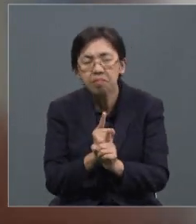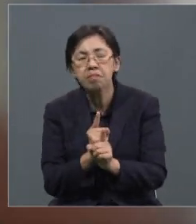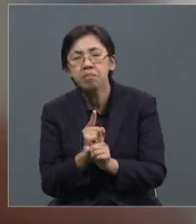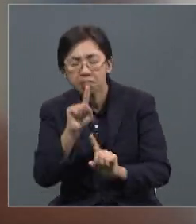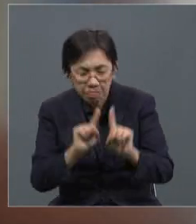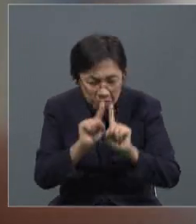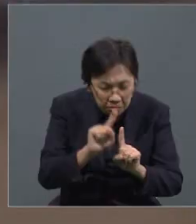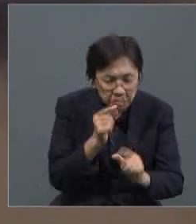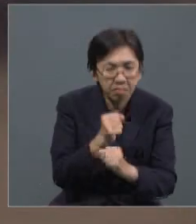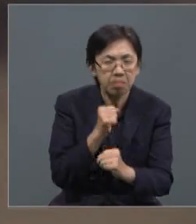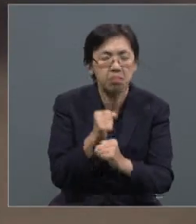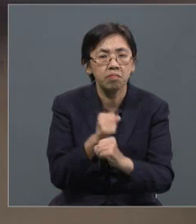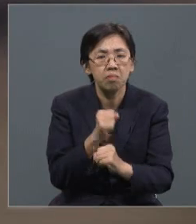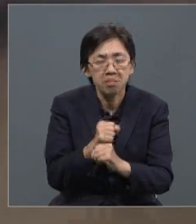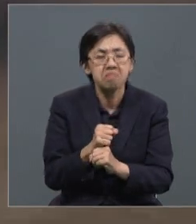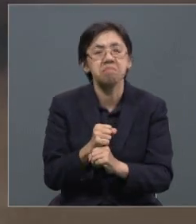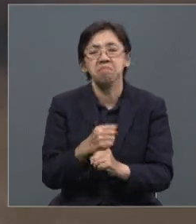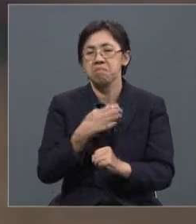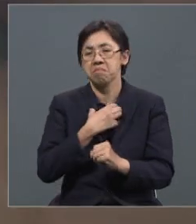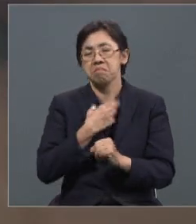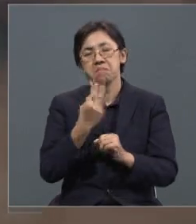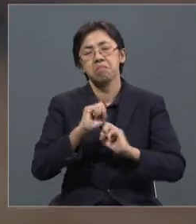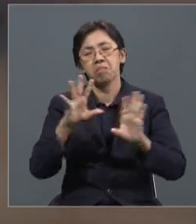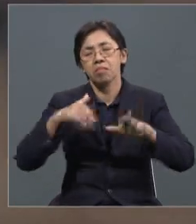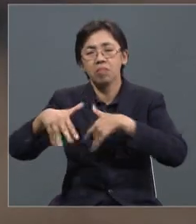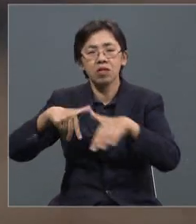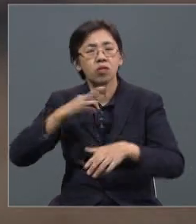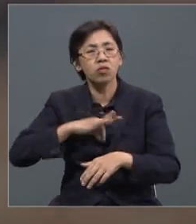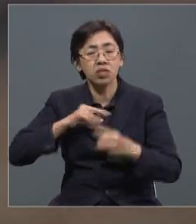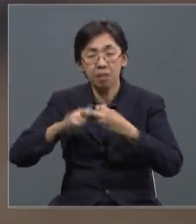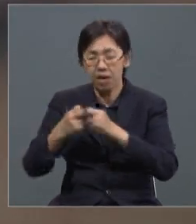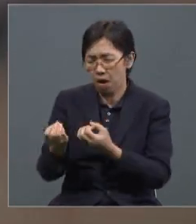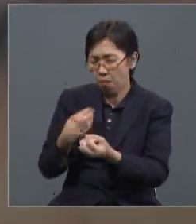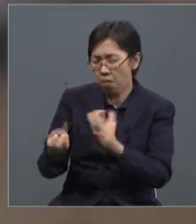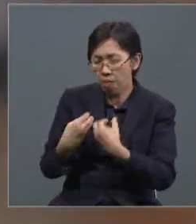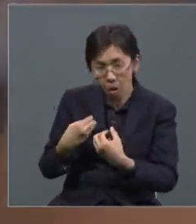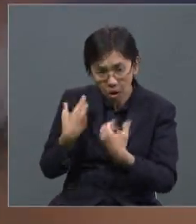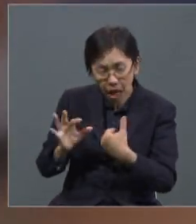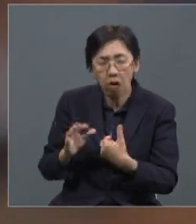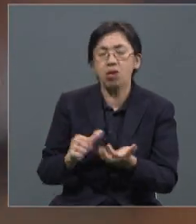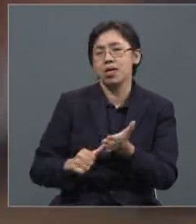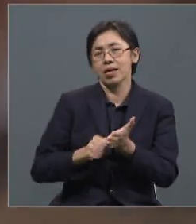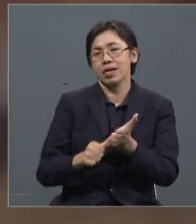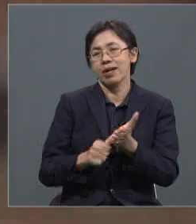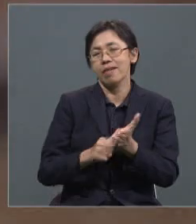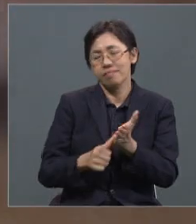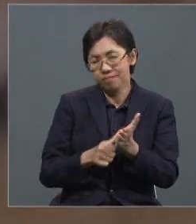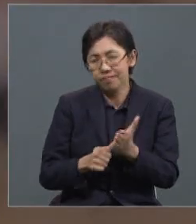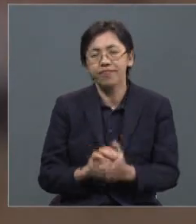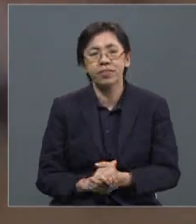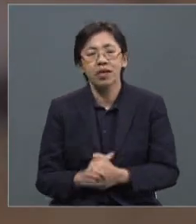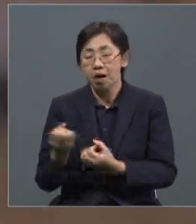านให้เห็นผลให้ประชาชนรู้สึกว่าเอ้ยปัญหาของเขาเนี่ยได้รับการแก้ไขนะครับ